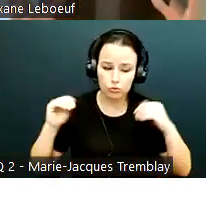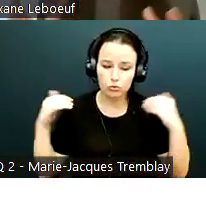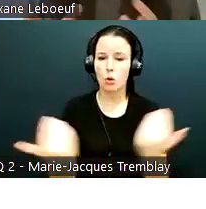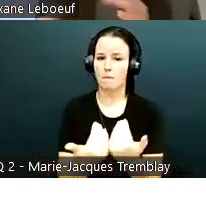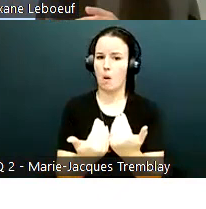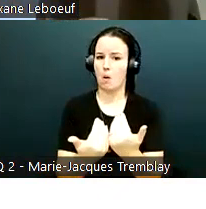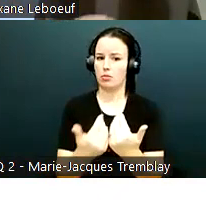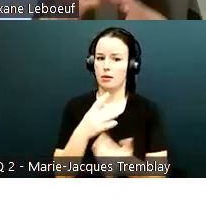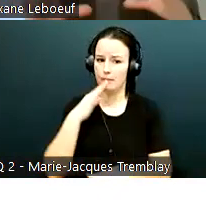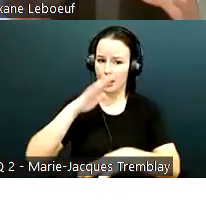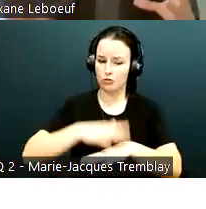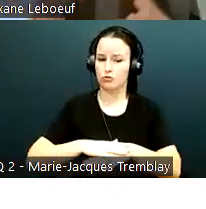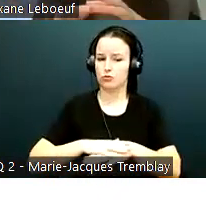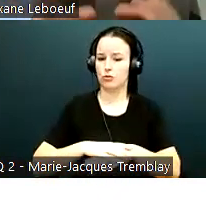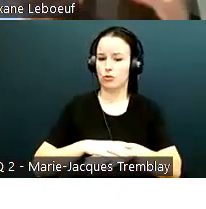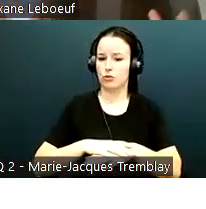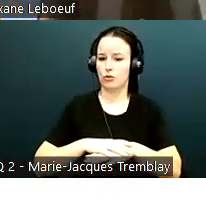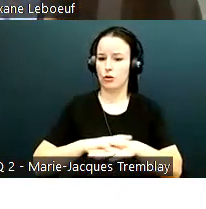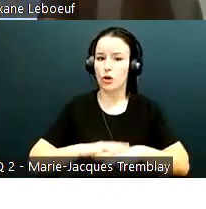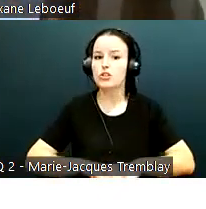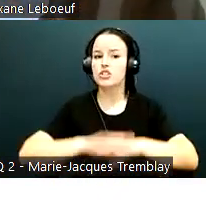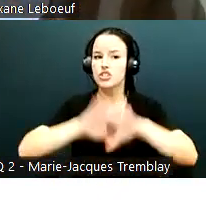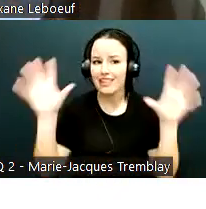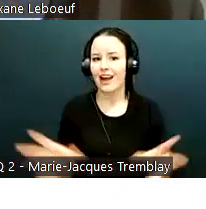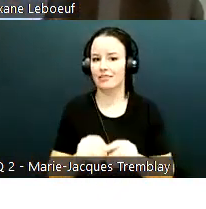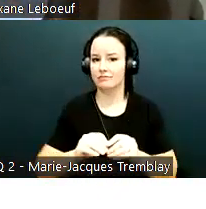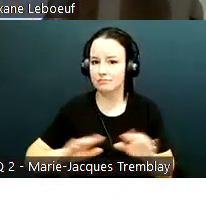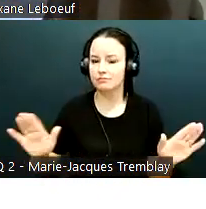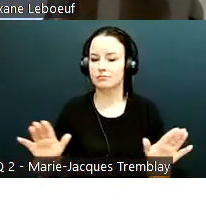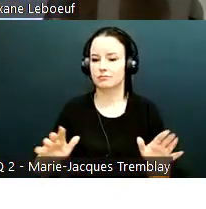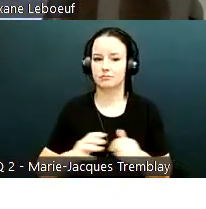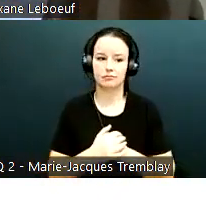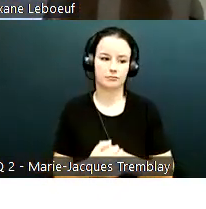qui est adressé de manière plus large, donc organisationnelle.